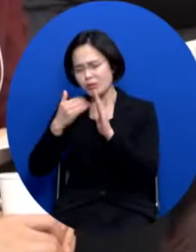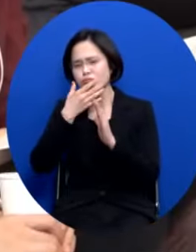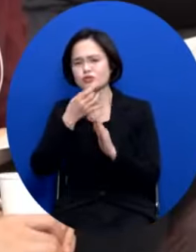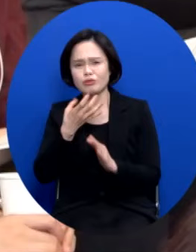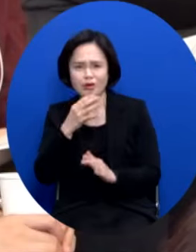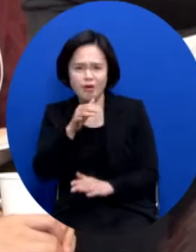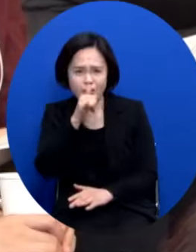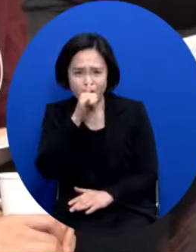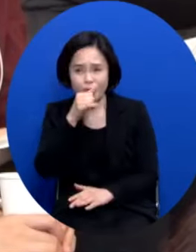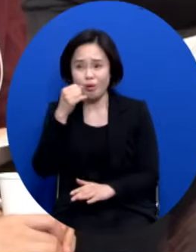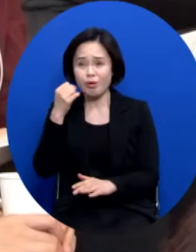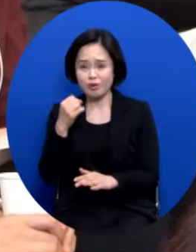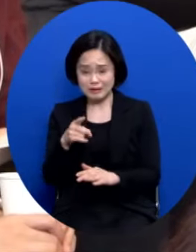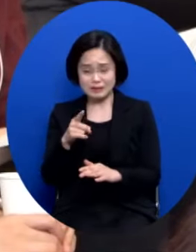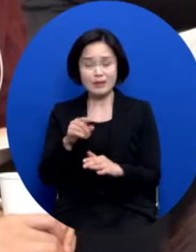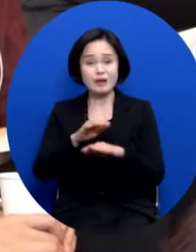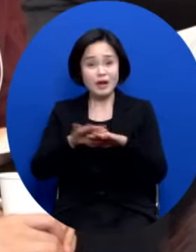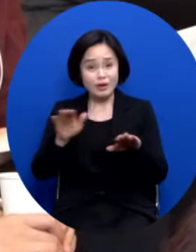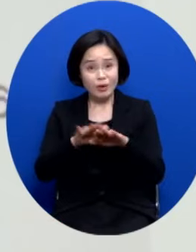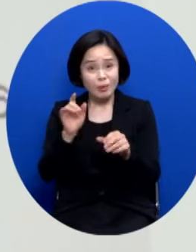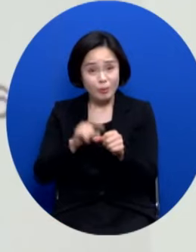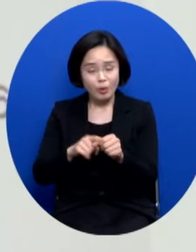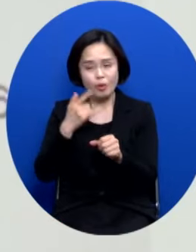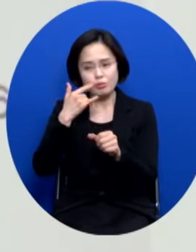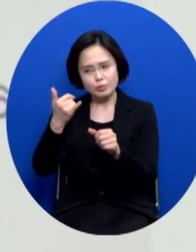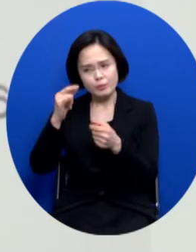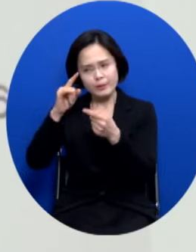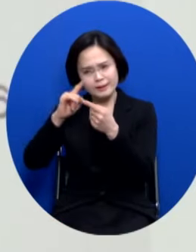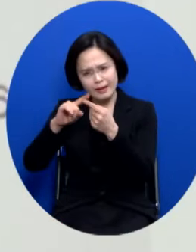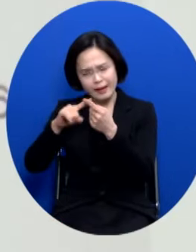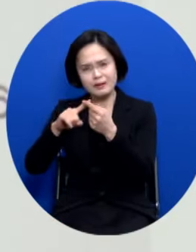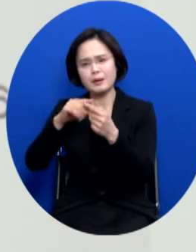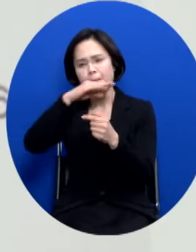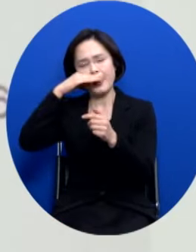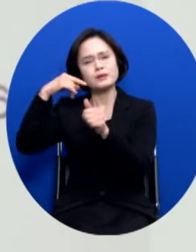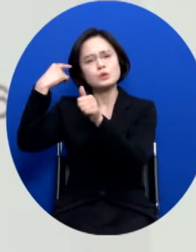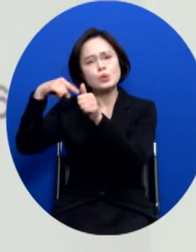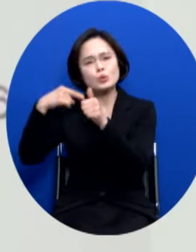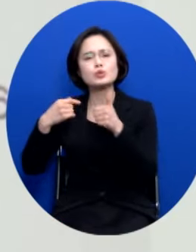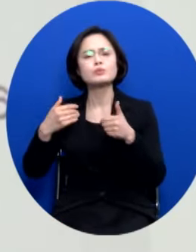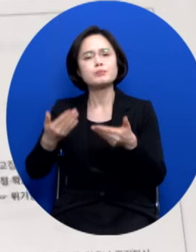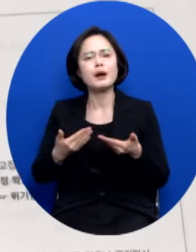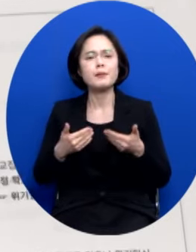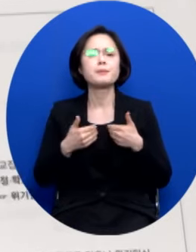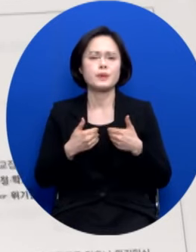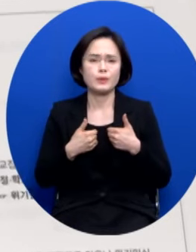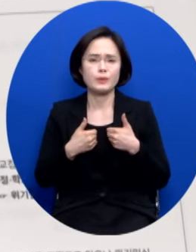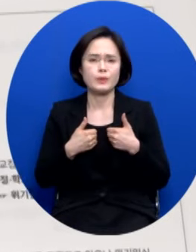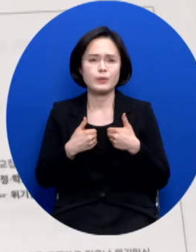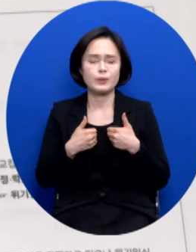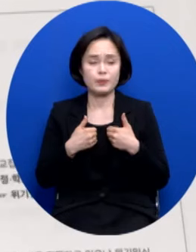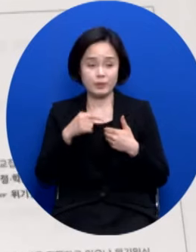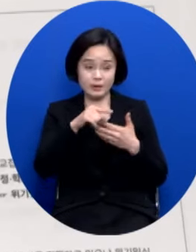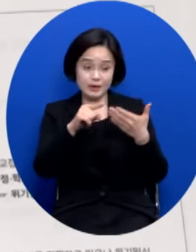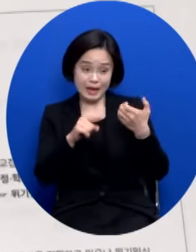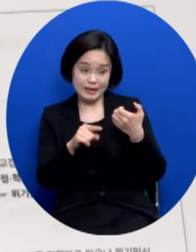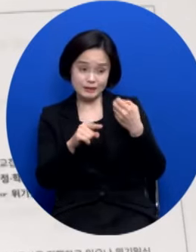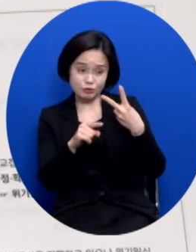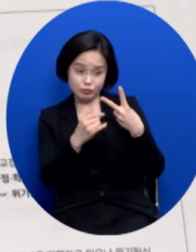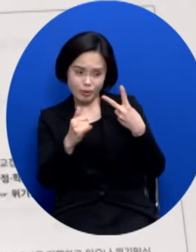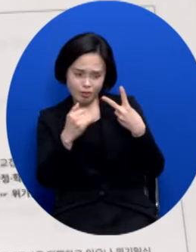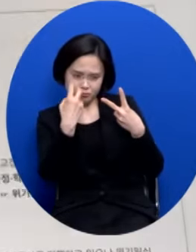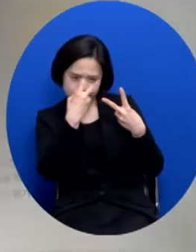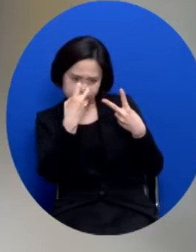가족 교육이 필요하다고 분석했습니다. 위기 임신 청소년 92명을 대상으로 한 실태조사